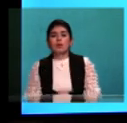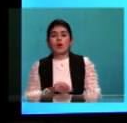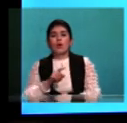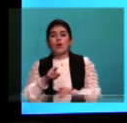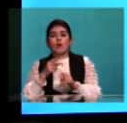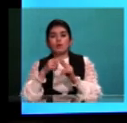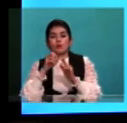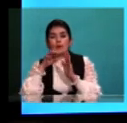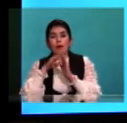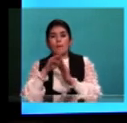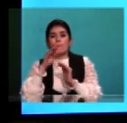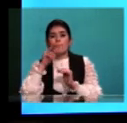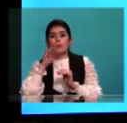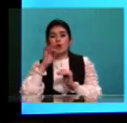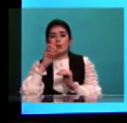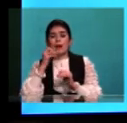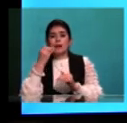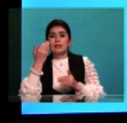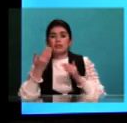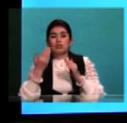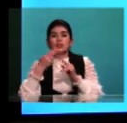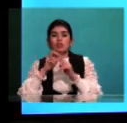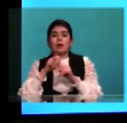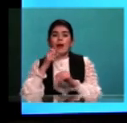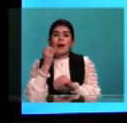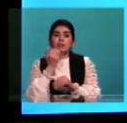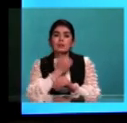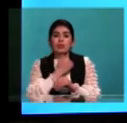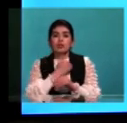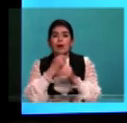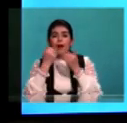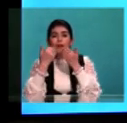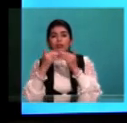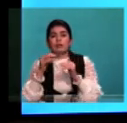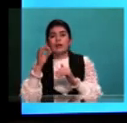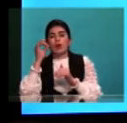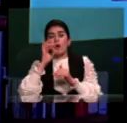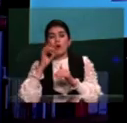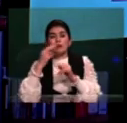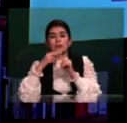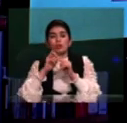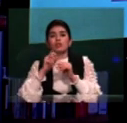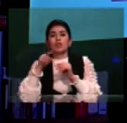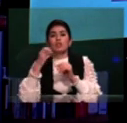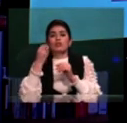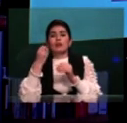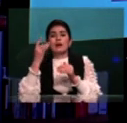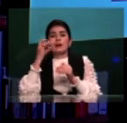уже в самой программе. И если мы захотим открыть данный файл еще